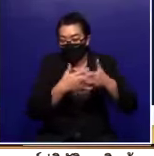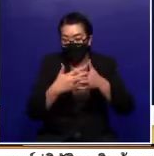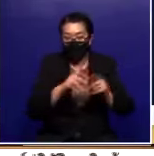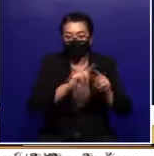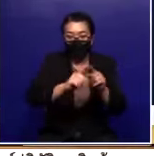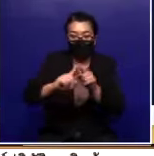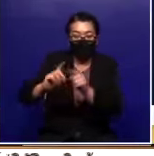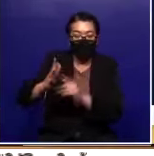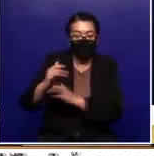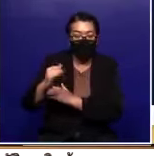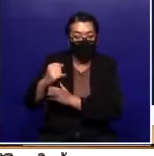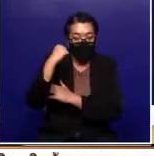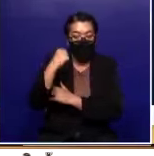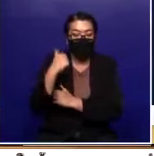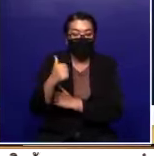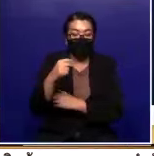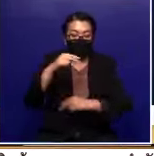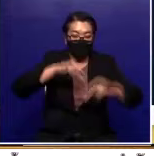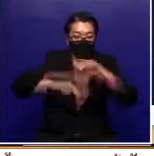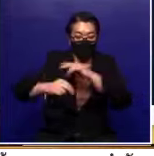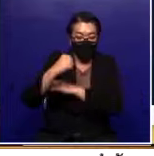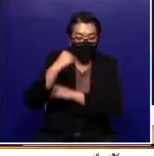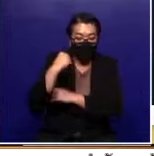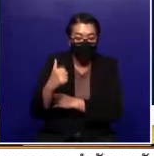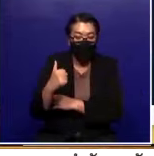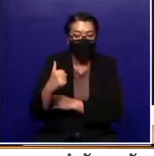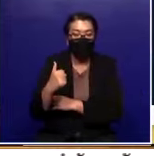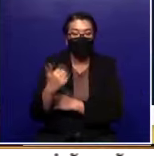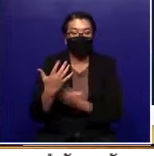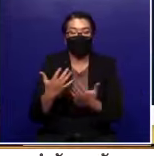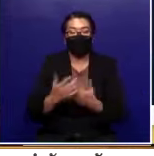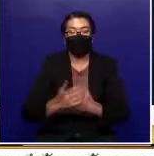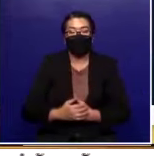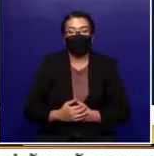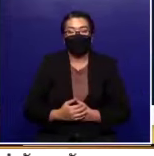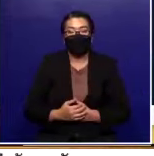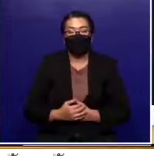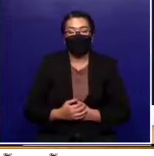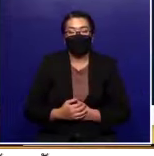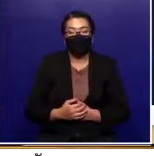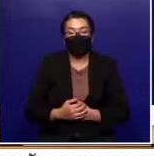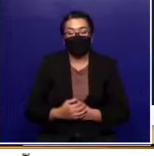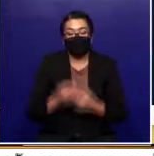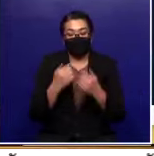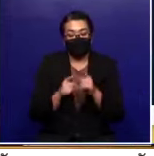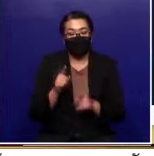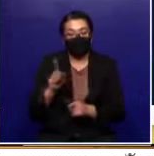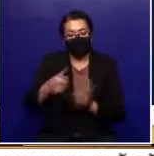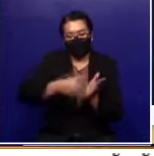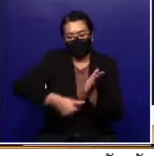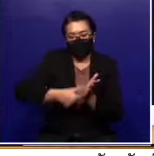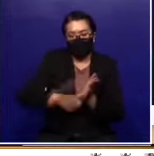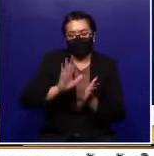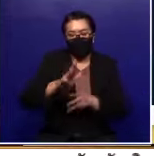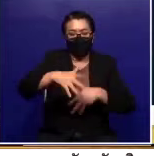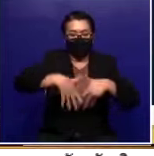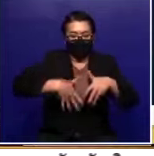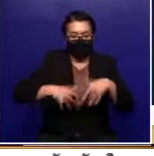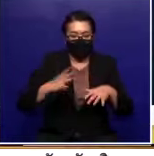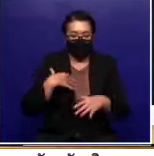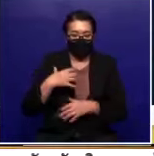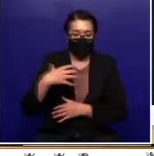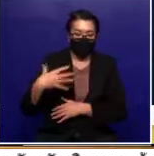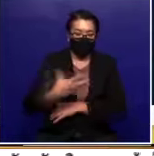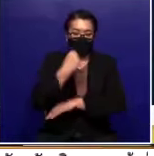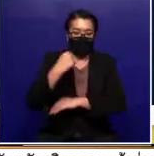งครับเขาก็ไม่ต้องกู้เงินครับแต่ท่านบางอาจใช้ภาษีของประชาชนในการสืบทอดอำนาจและทำงบประม